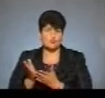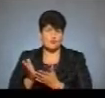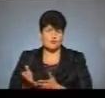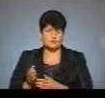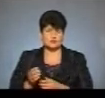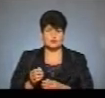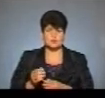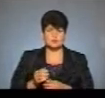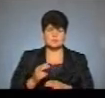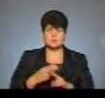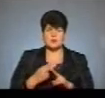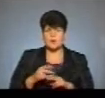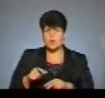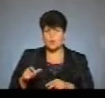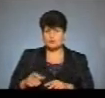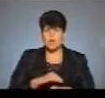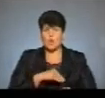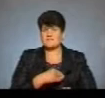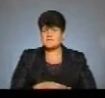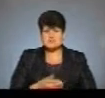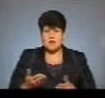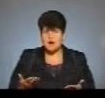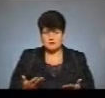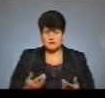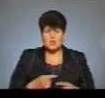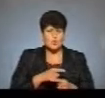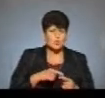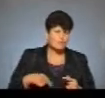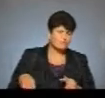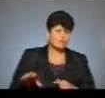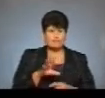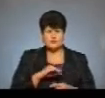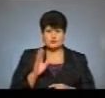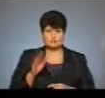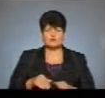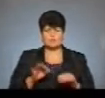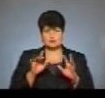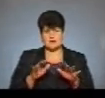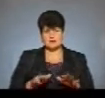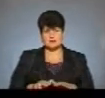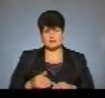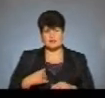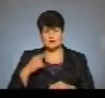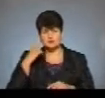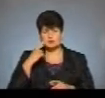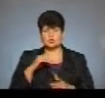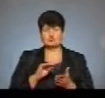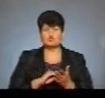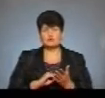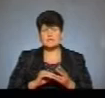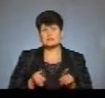роботи, офіціанти і так далі. Тобто кругом будуть айтішники. І я думаю, що може і журналістів